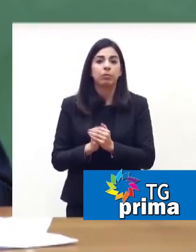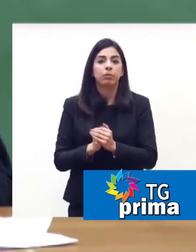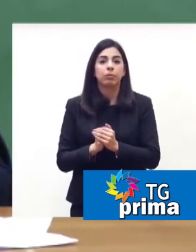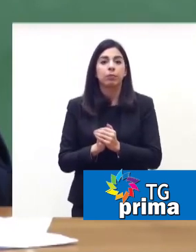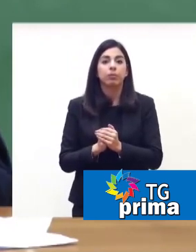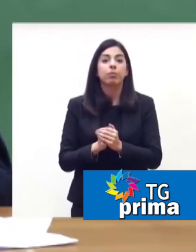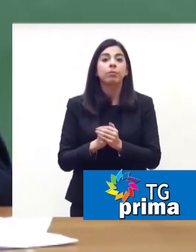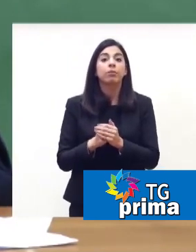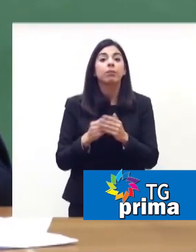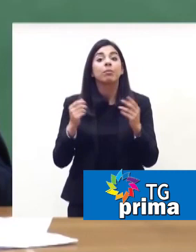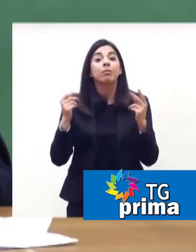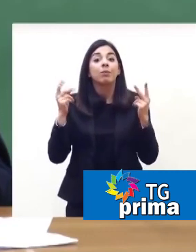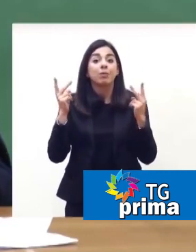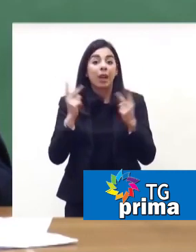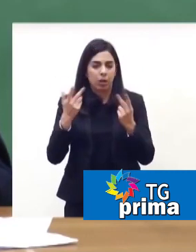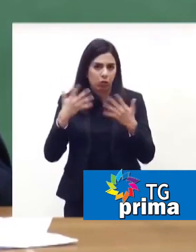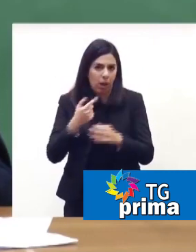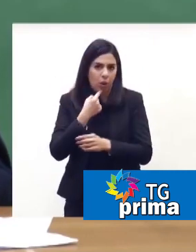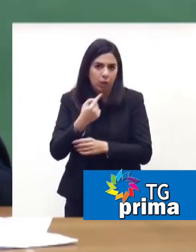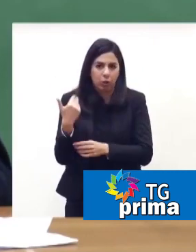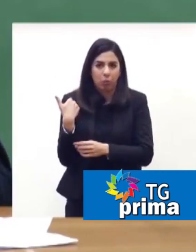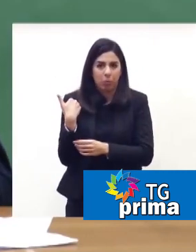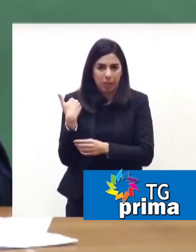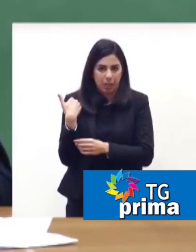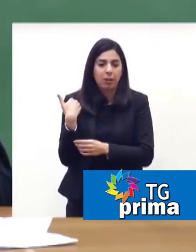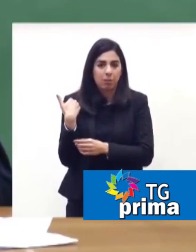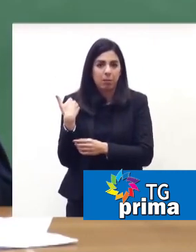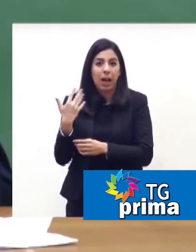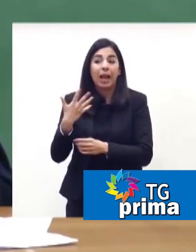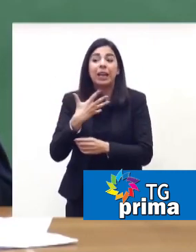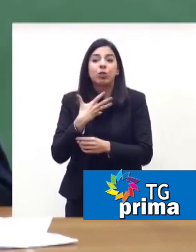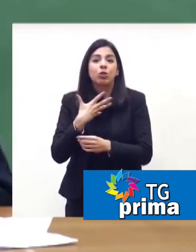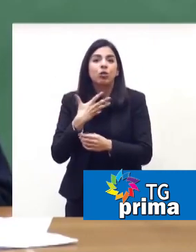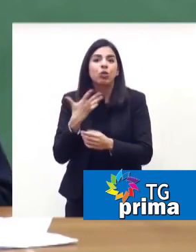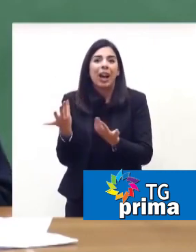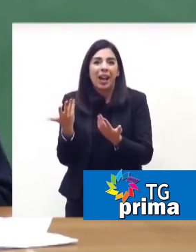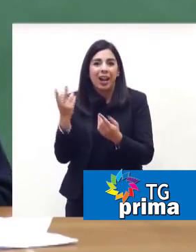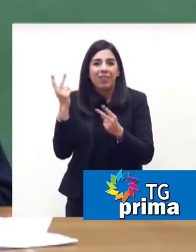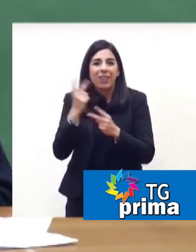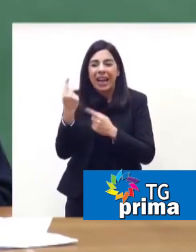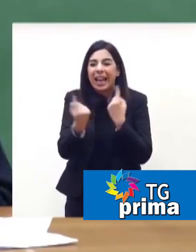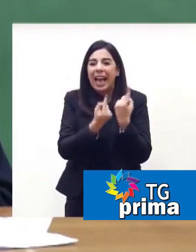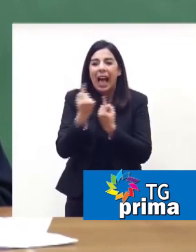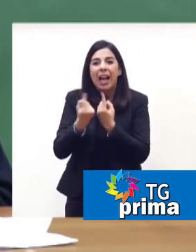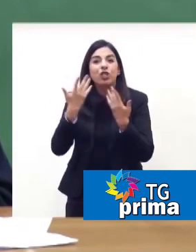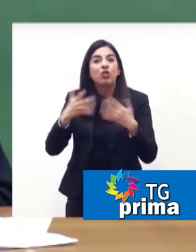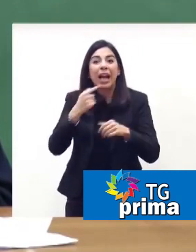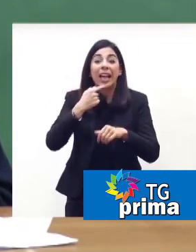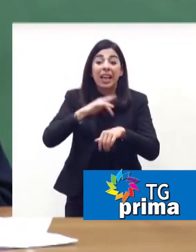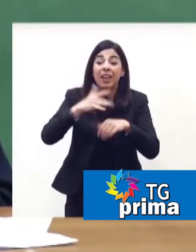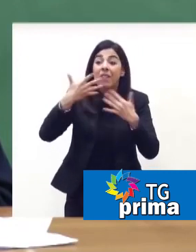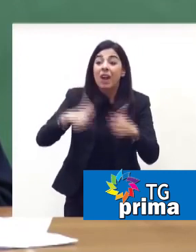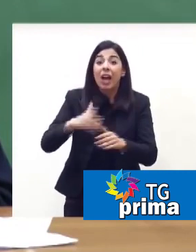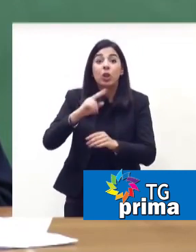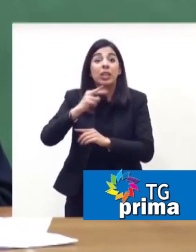vaccino, pur essendoci, e l'ho detto prima, un numero limitato di